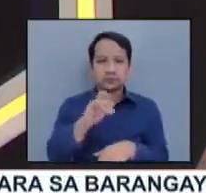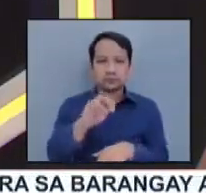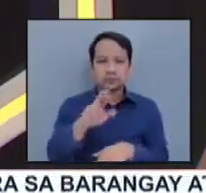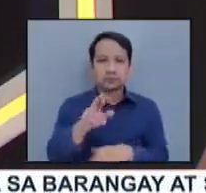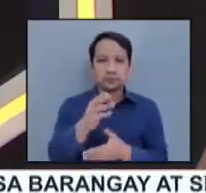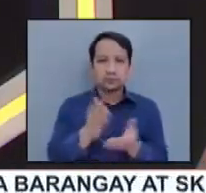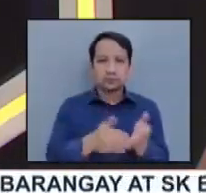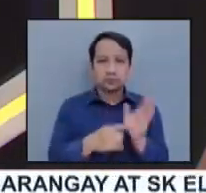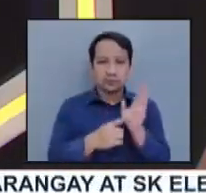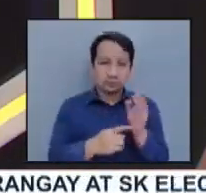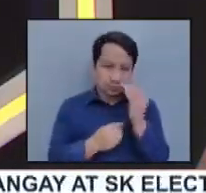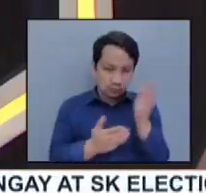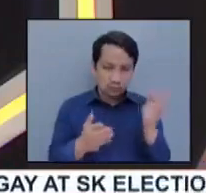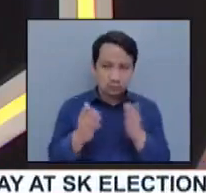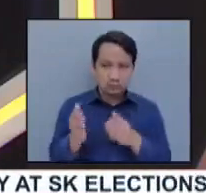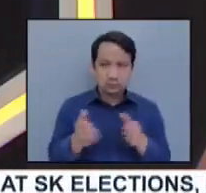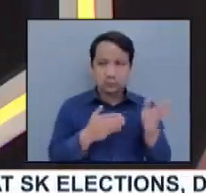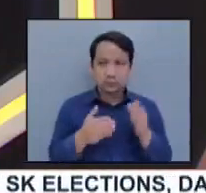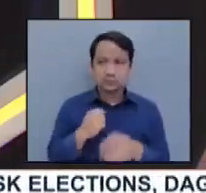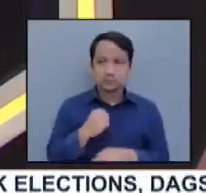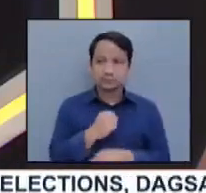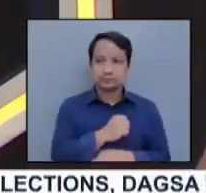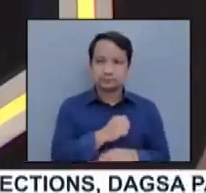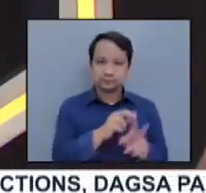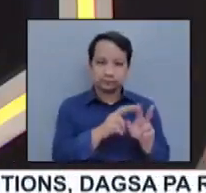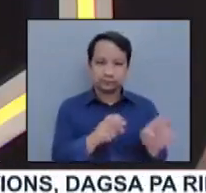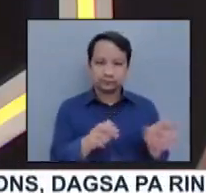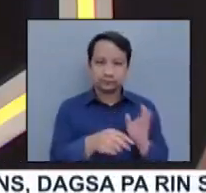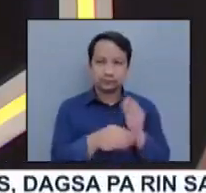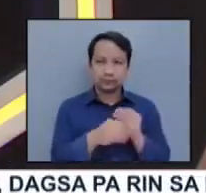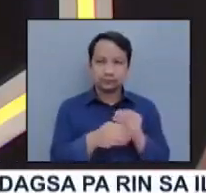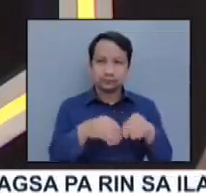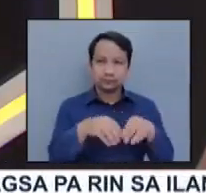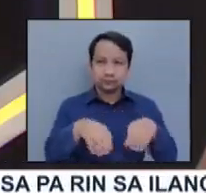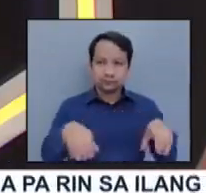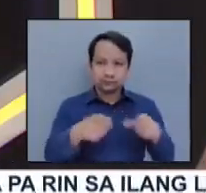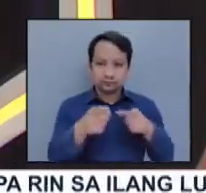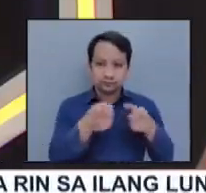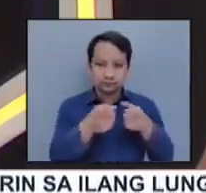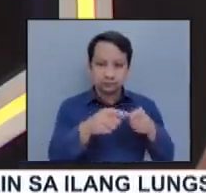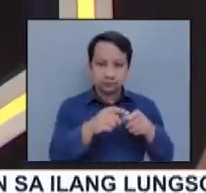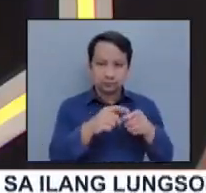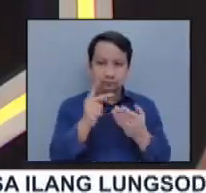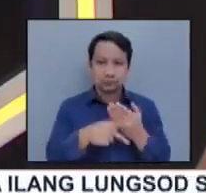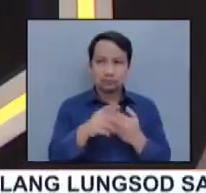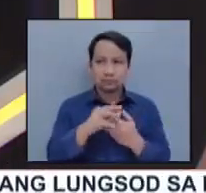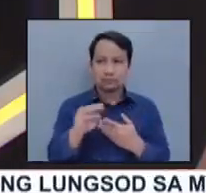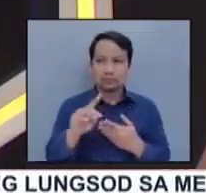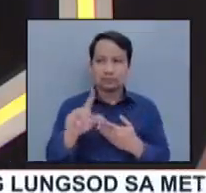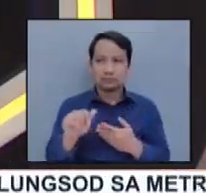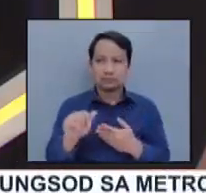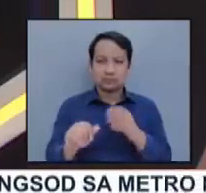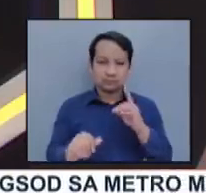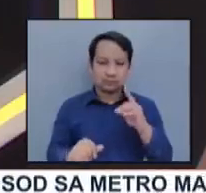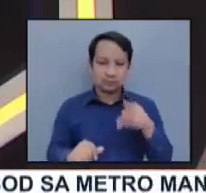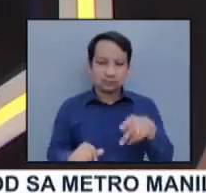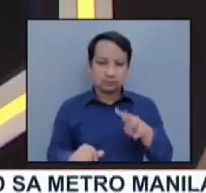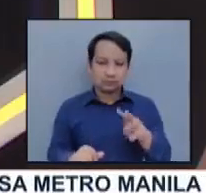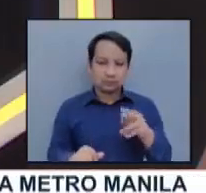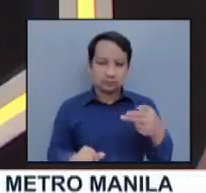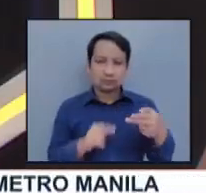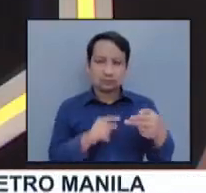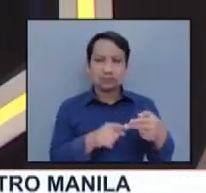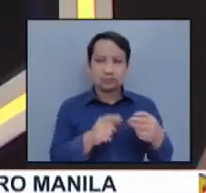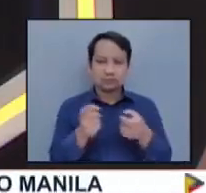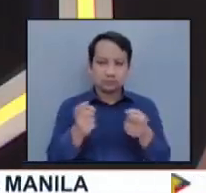dyan, plano ng ilang senador na imbestigahan ang mga flood control projects ng MMDA at DPWH. Tiniyak naman